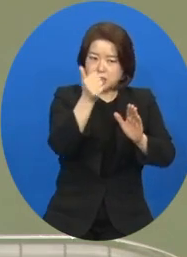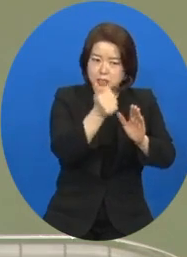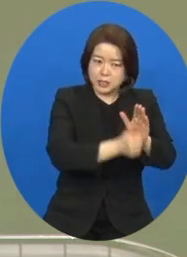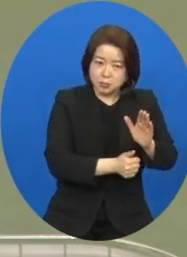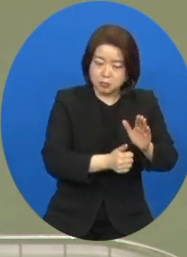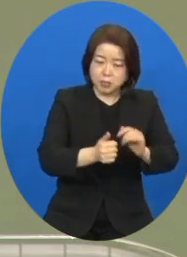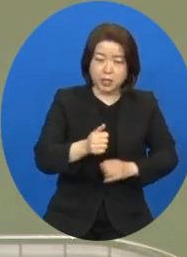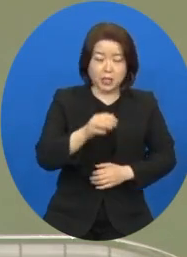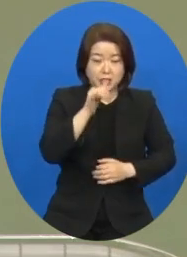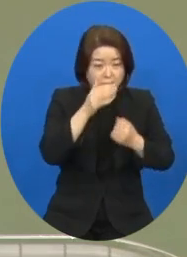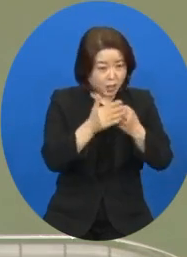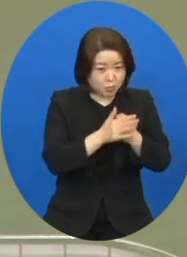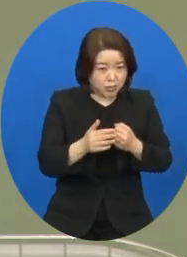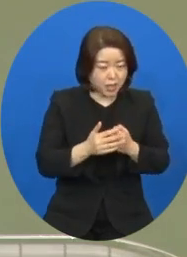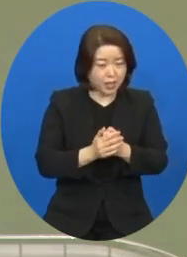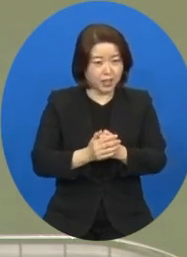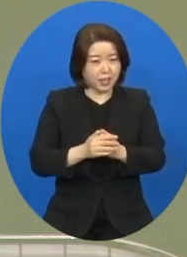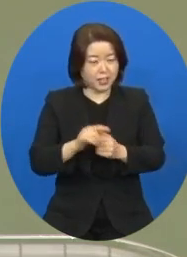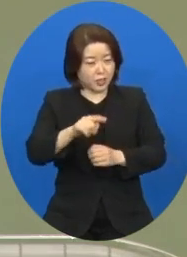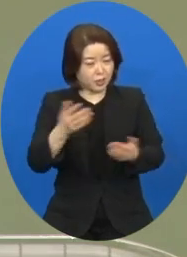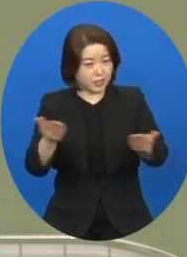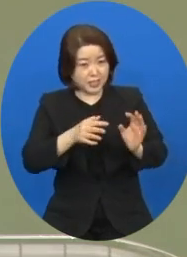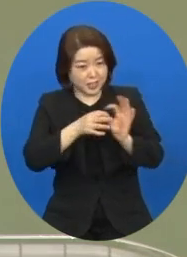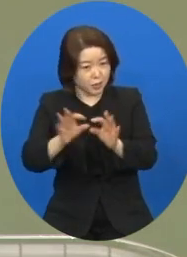거냐? 왜 물으실까?